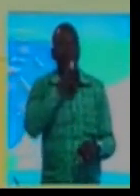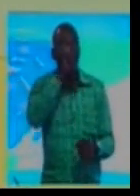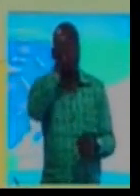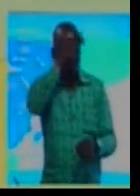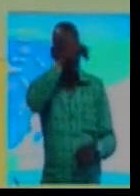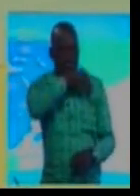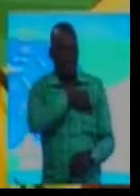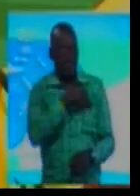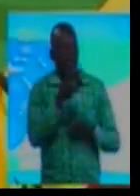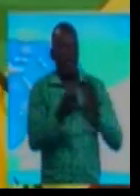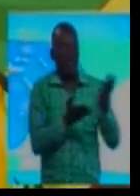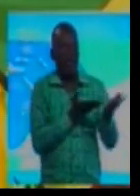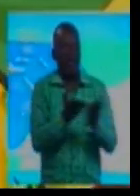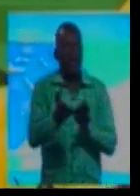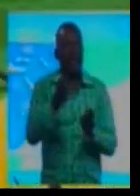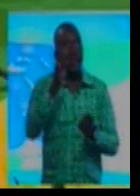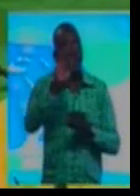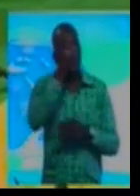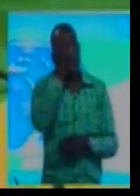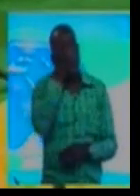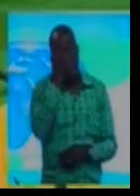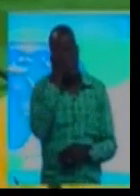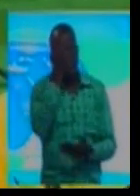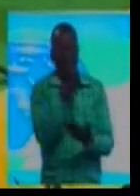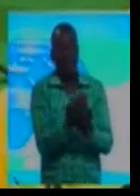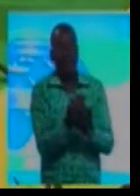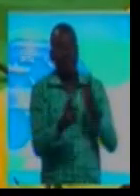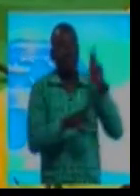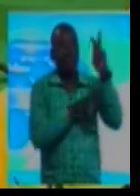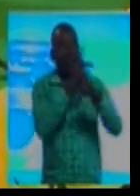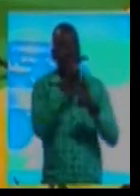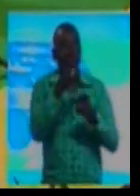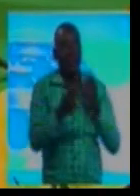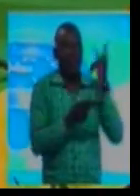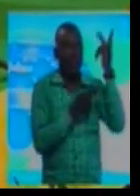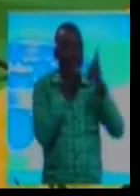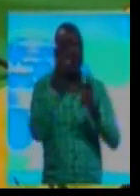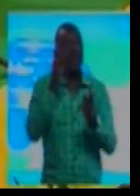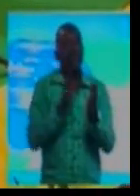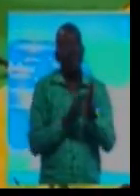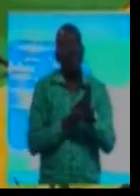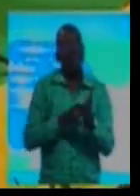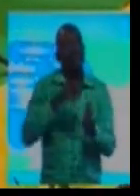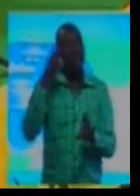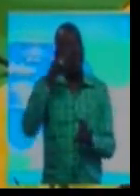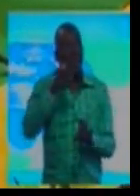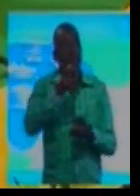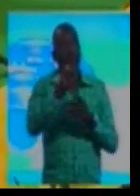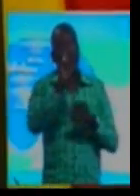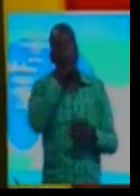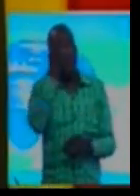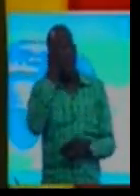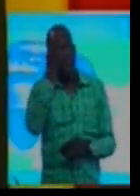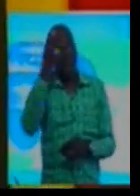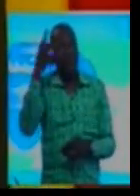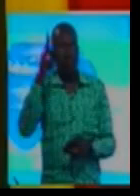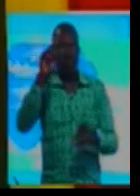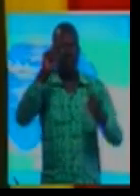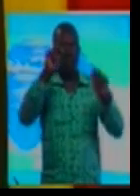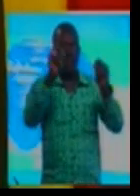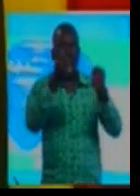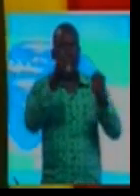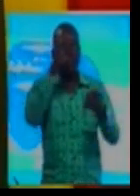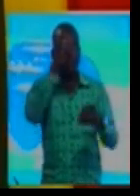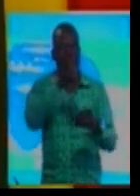mission de service public. Le Trésor public et la supervision des établissements publics de l'État, état des lieux, est le thème